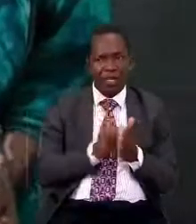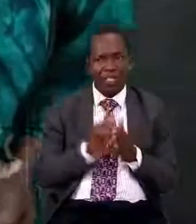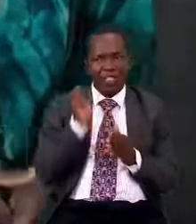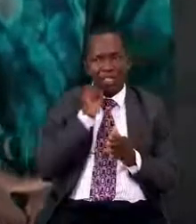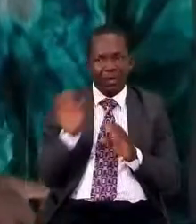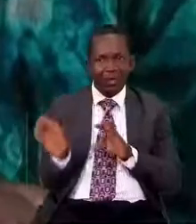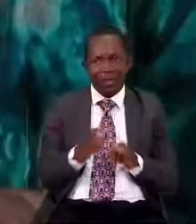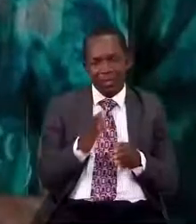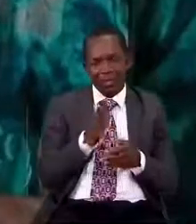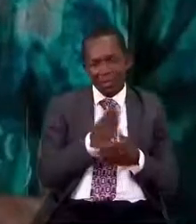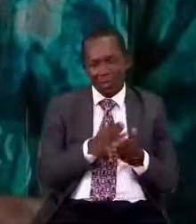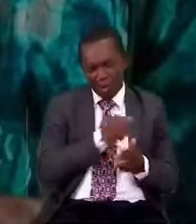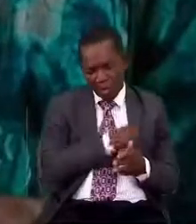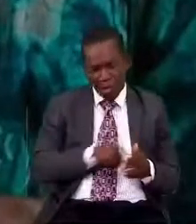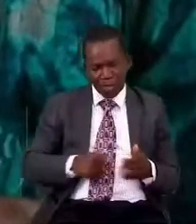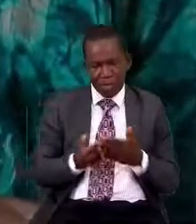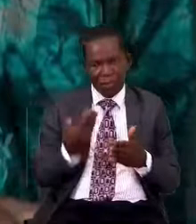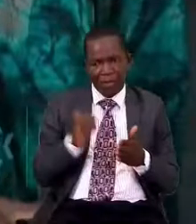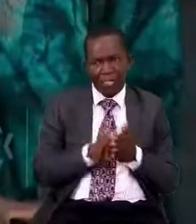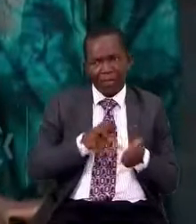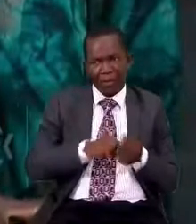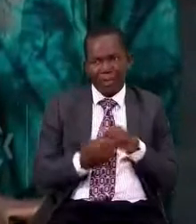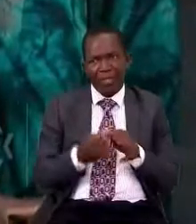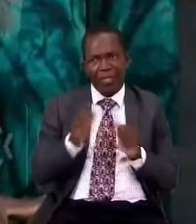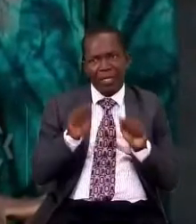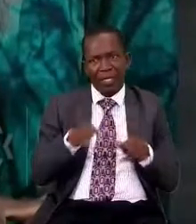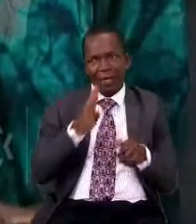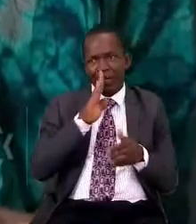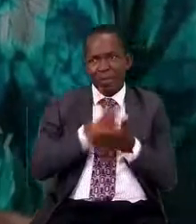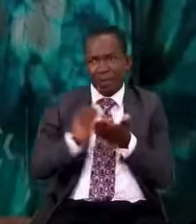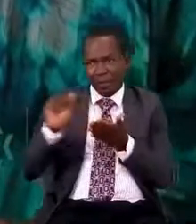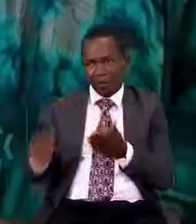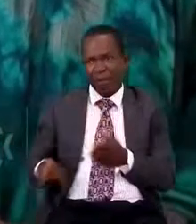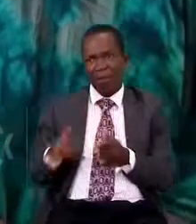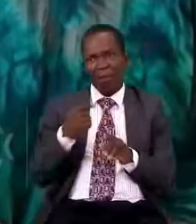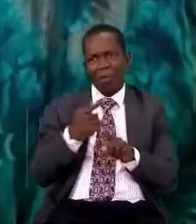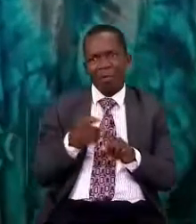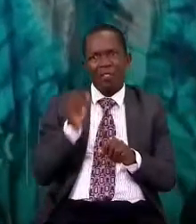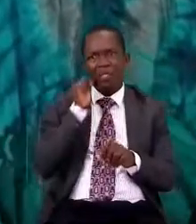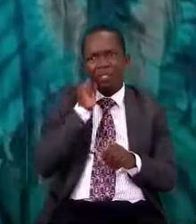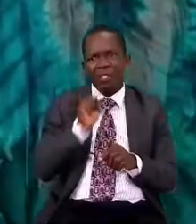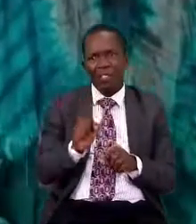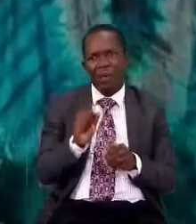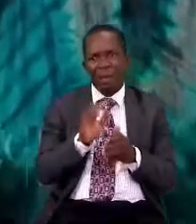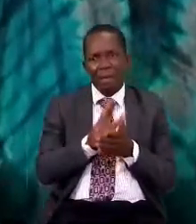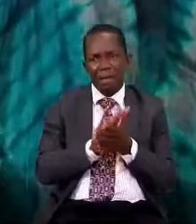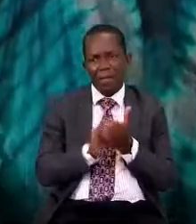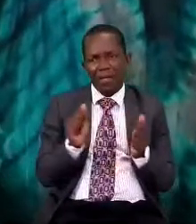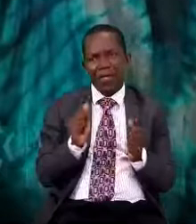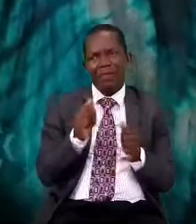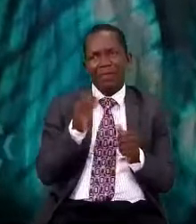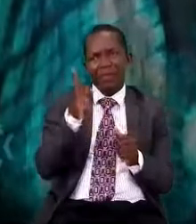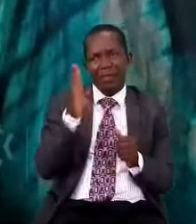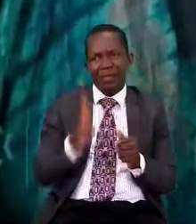terrible, qu'elle pissait du sang. Elle est très anémiée. On l'a amenée au meilleur hôpital de la ville et on